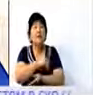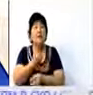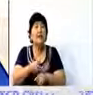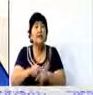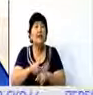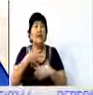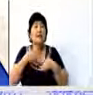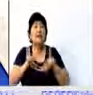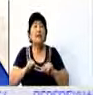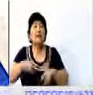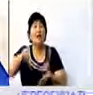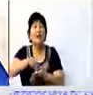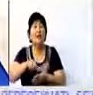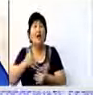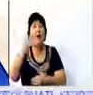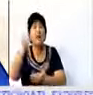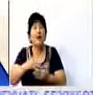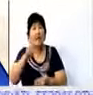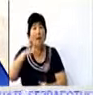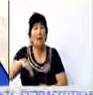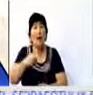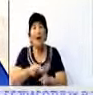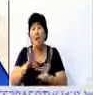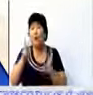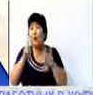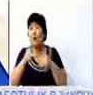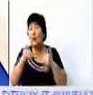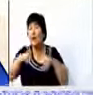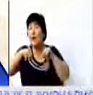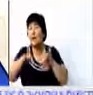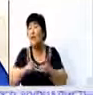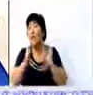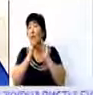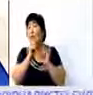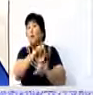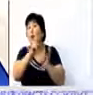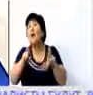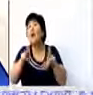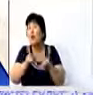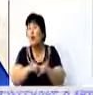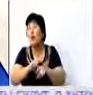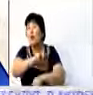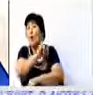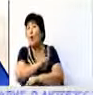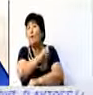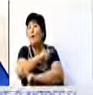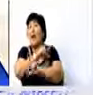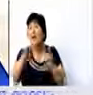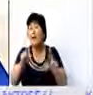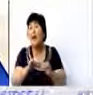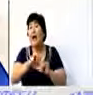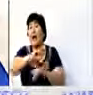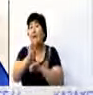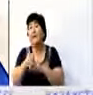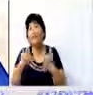сфере здравоохранения приоритетная программа государства. Она предусматривает сокращение коек в больницах и, напротив, укрепление поликлиник, оснащение